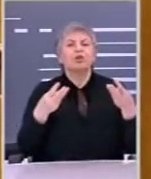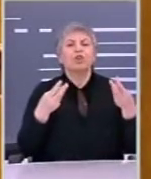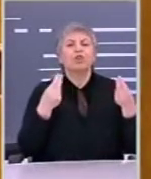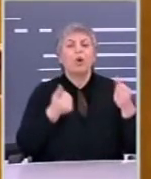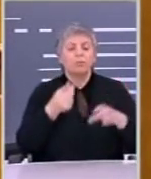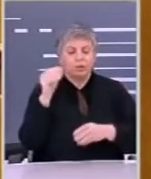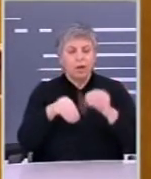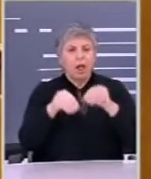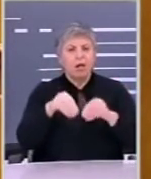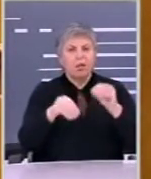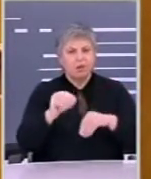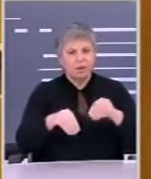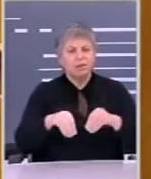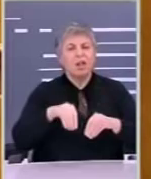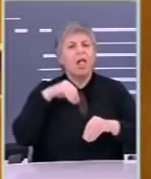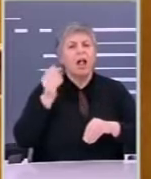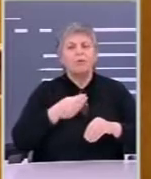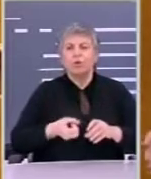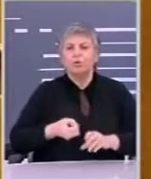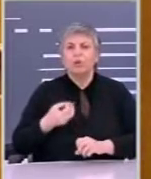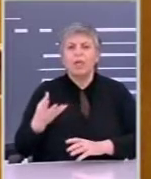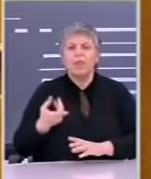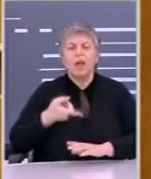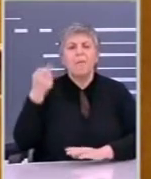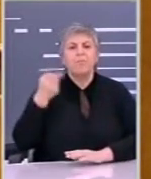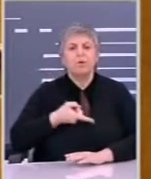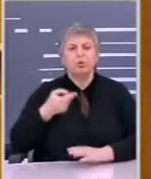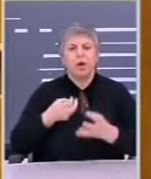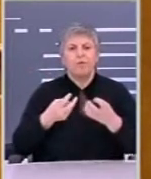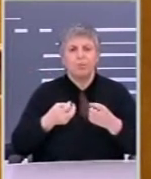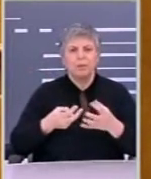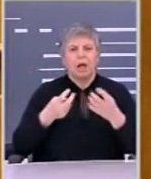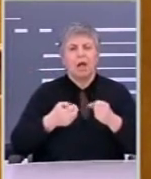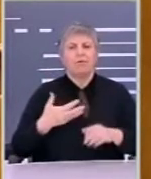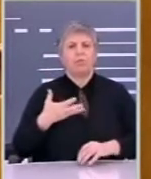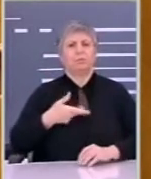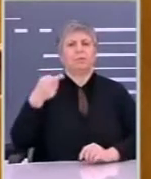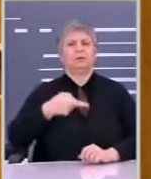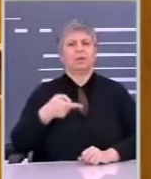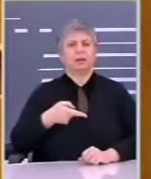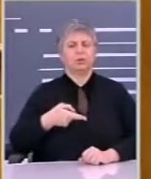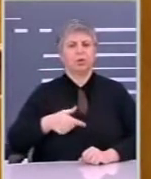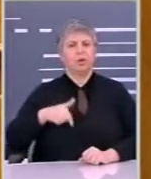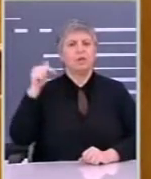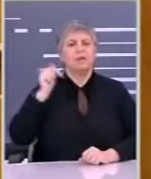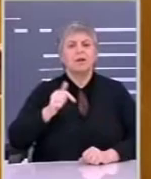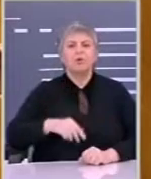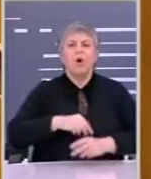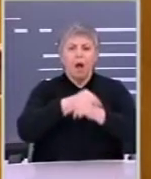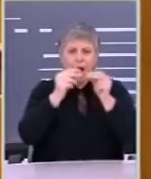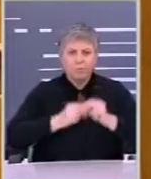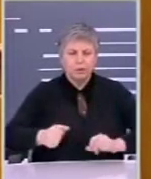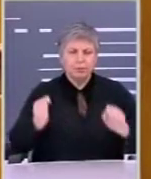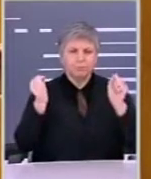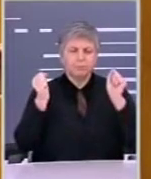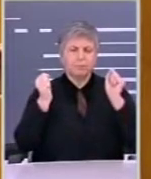70-75%. Μόνο που αυτό κατέρευσε. Και κατέρευσε με πάταγο. Και μας κληρονομήσατε την κοινωνική και οικονομική χρεοκοπία,